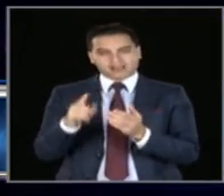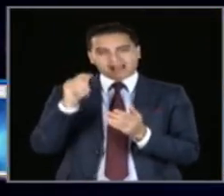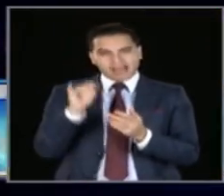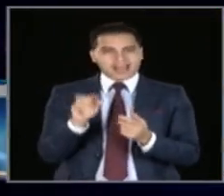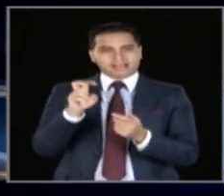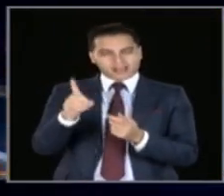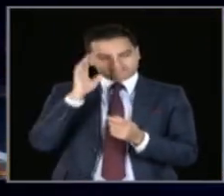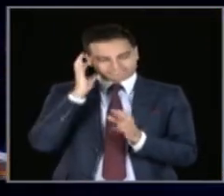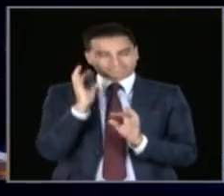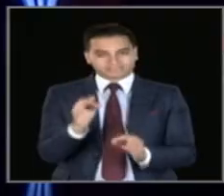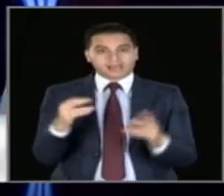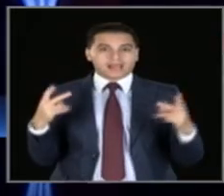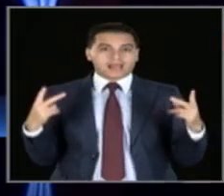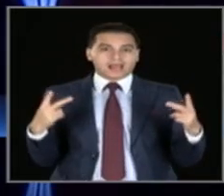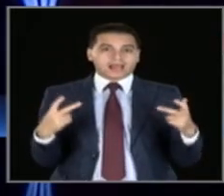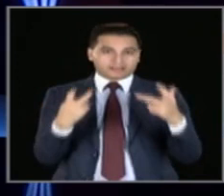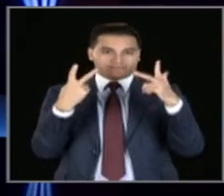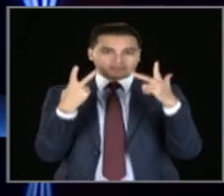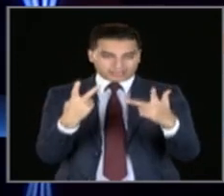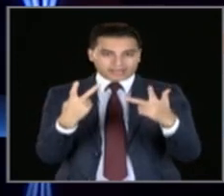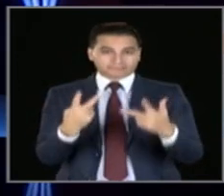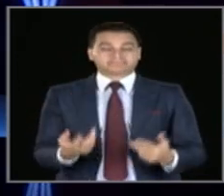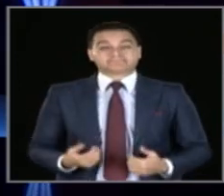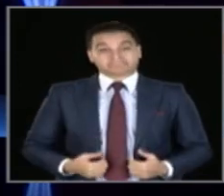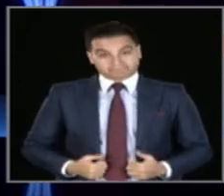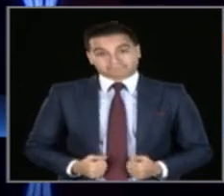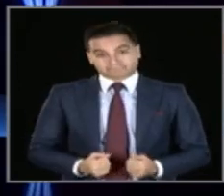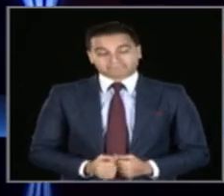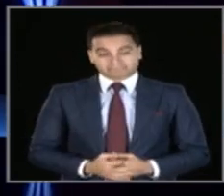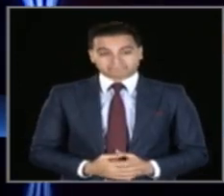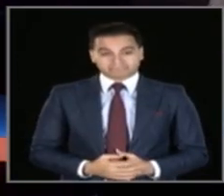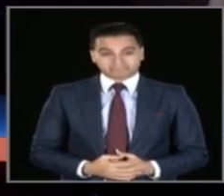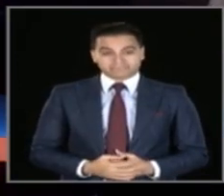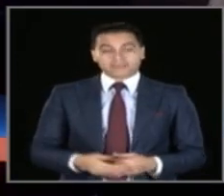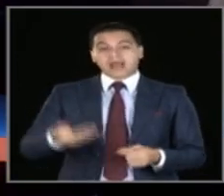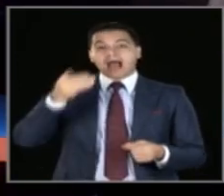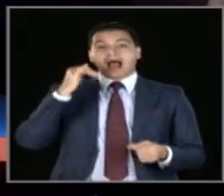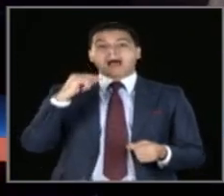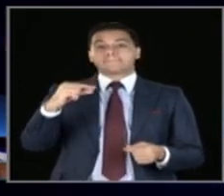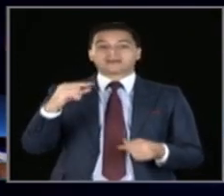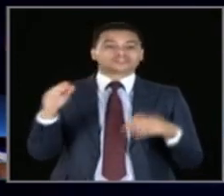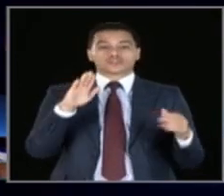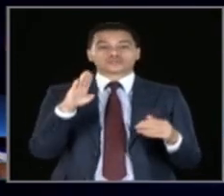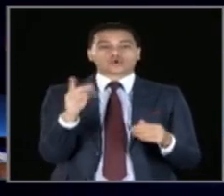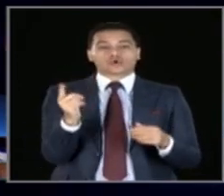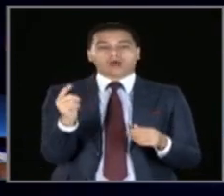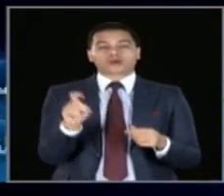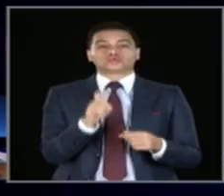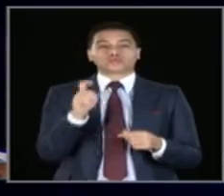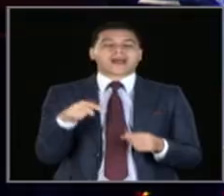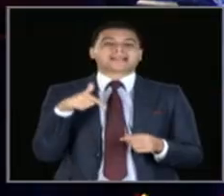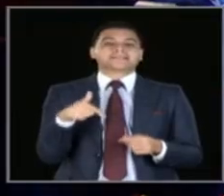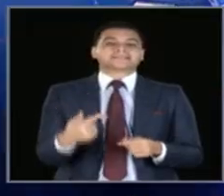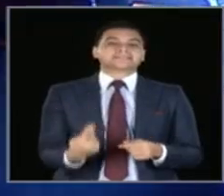آية. هدفين مقابل ثلاث أهداف. أحمد سكر، السؤال